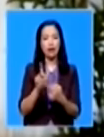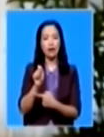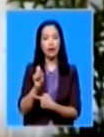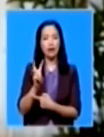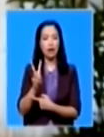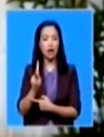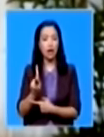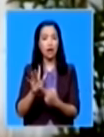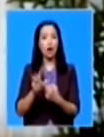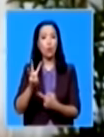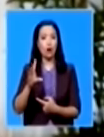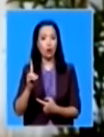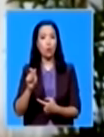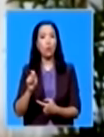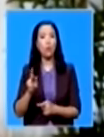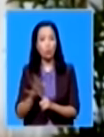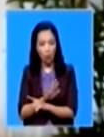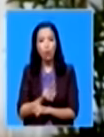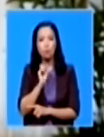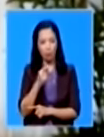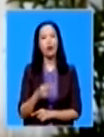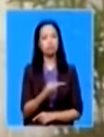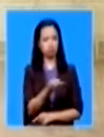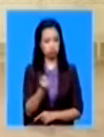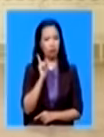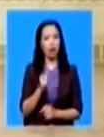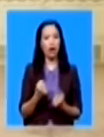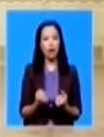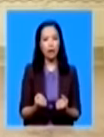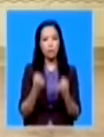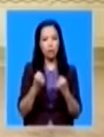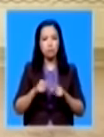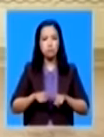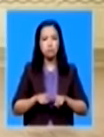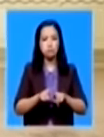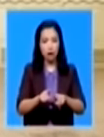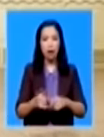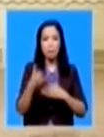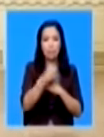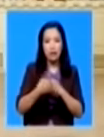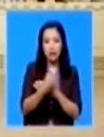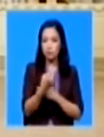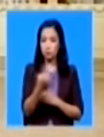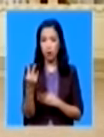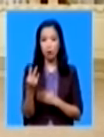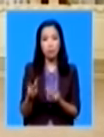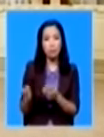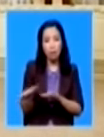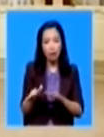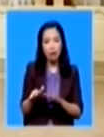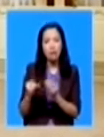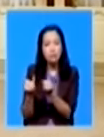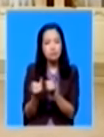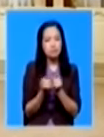จะต้องแข็งเข้มแข็งไปด้วยกันหรือว่า stronger together สองประเทศนี้เขาก็เป็นมิตรประเทศของเรากับสถานการณ์ที่เกิดขึ้นท่านอยากจะ